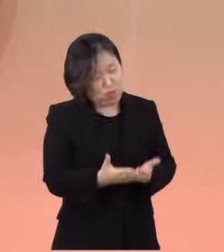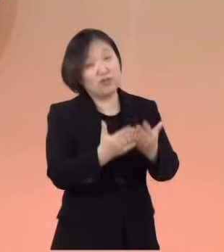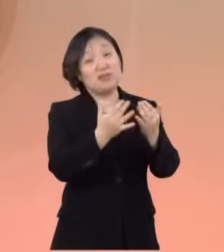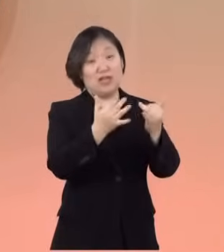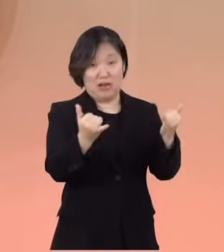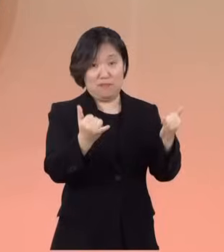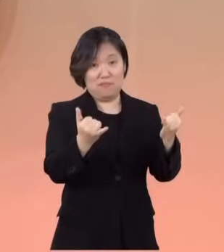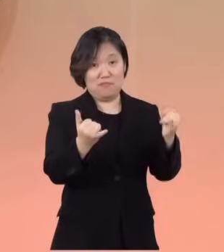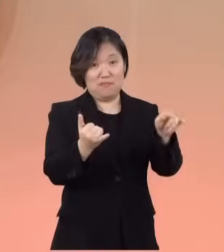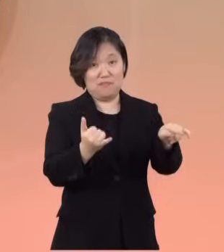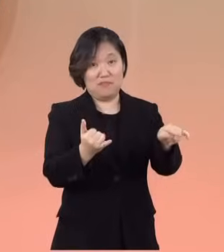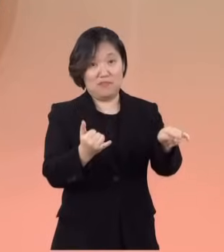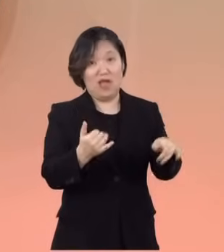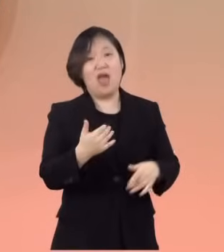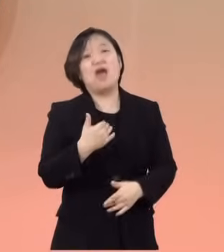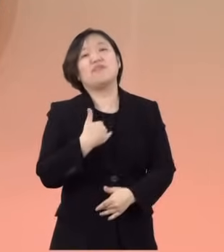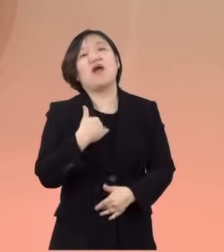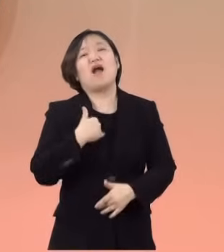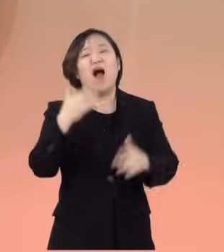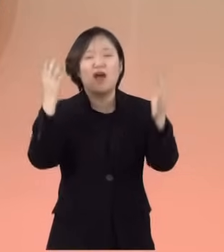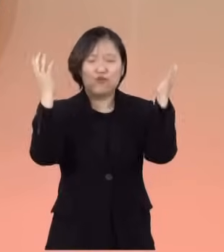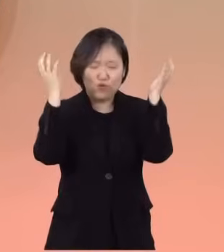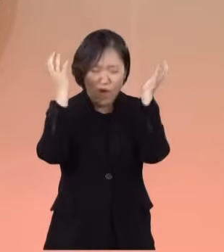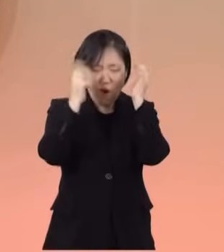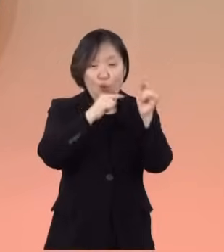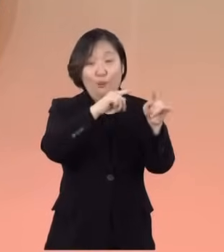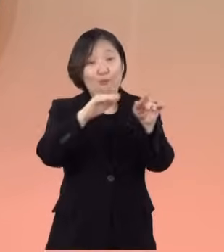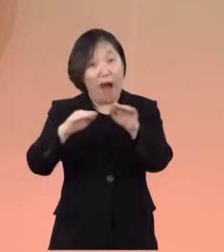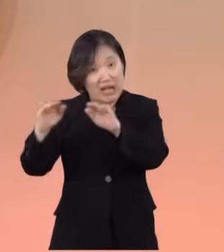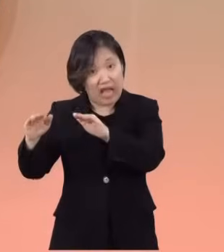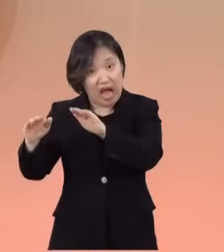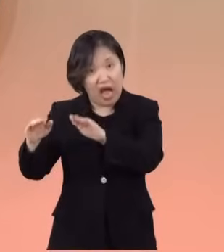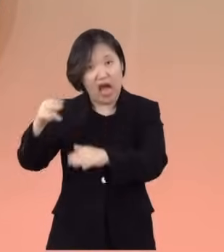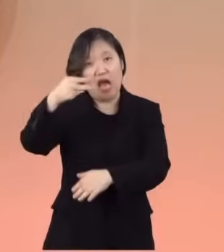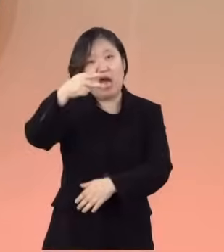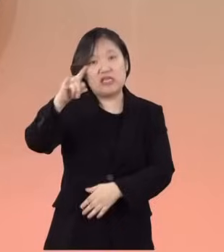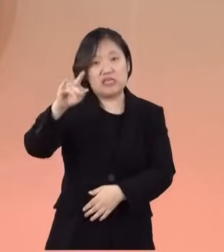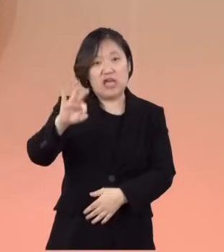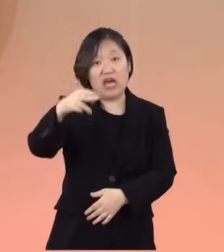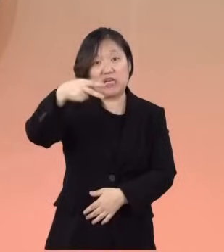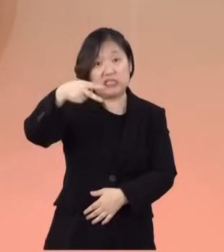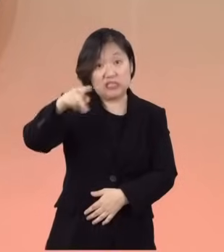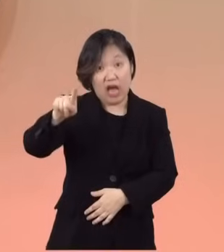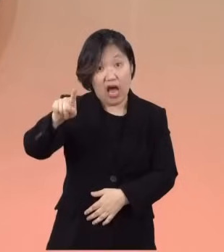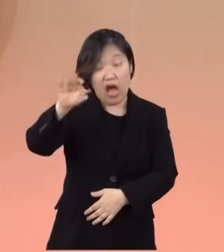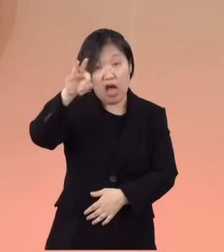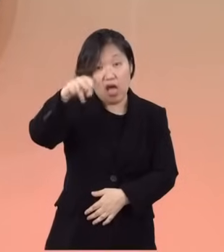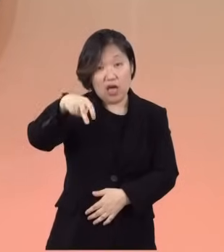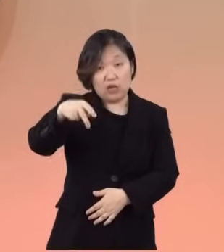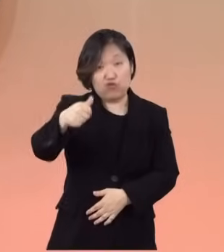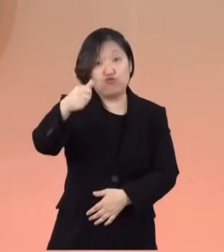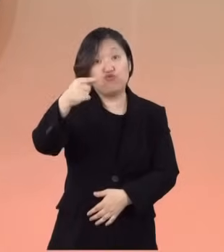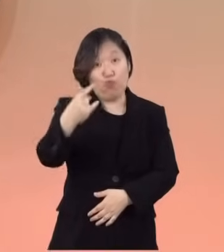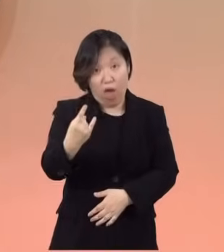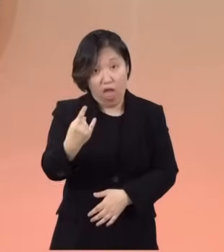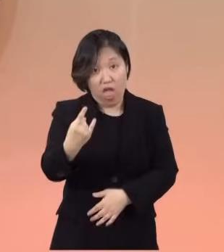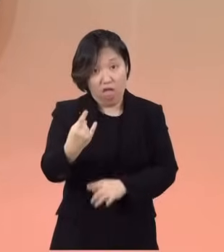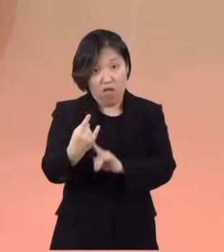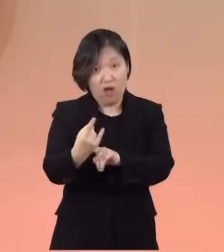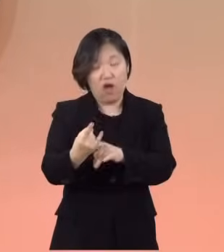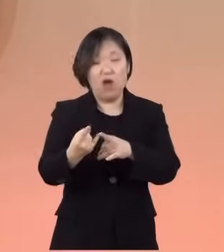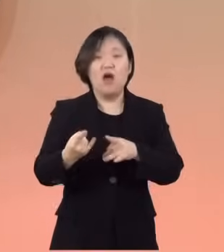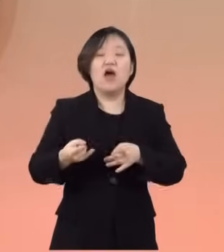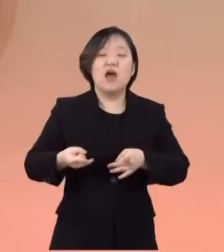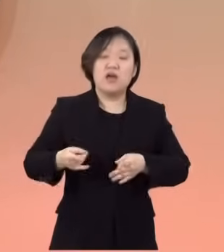람들 중생들을이 괴로움의 바다 생사 윤의 바다에서